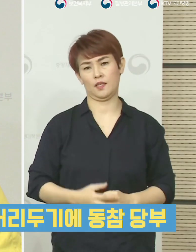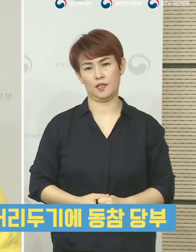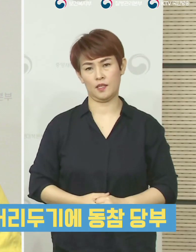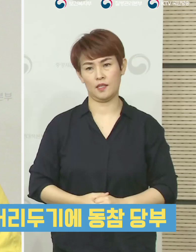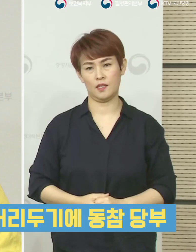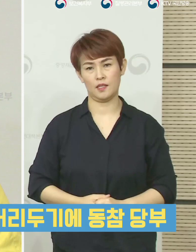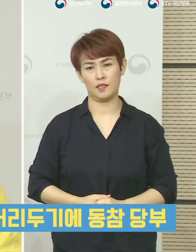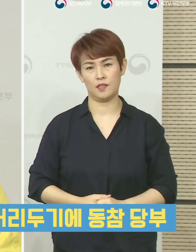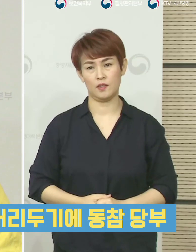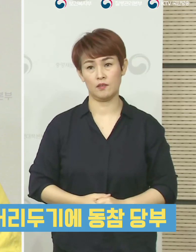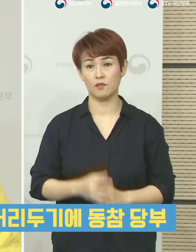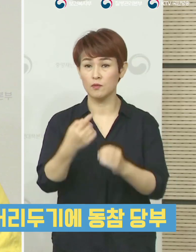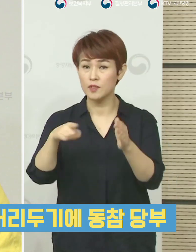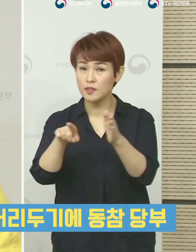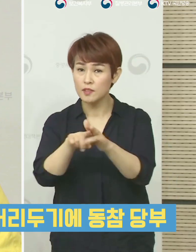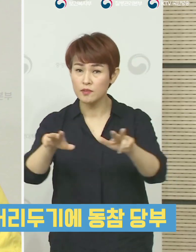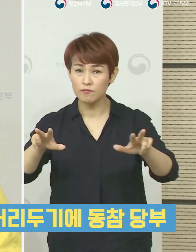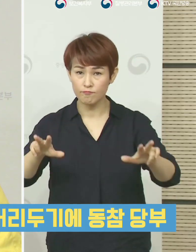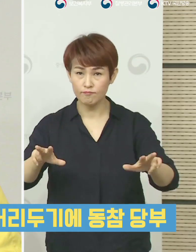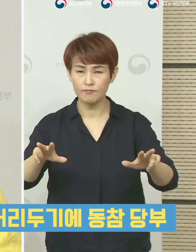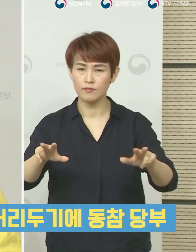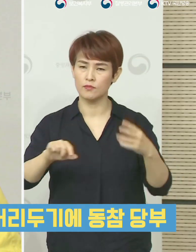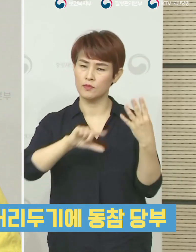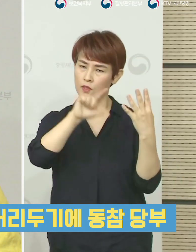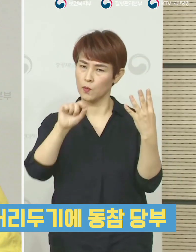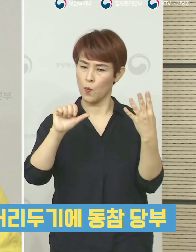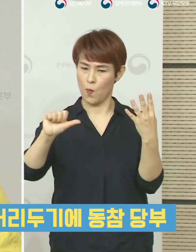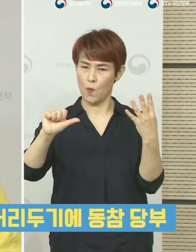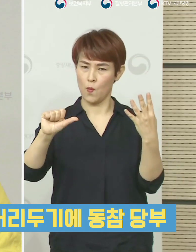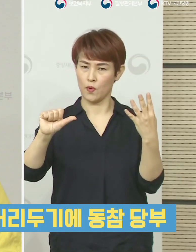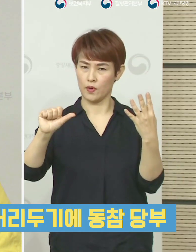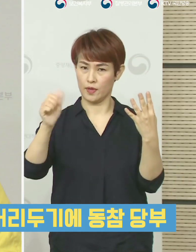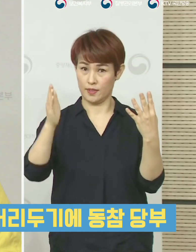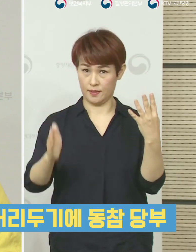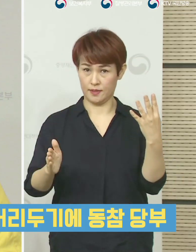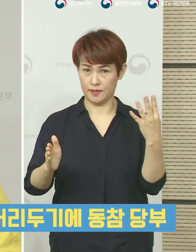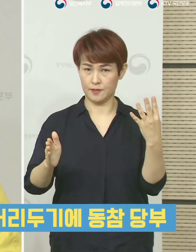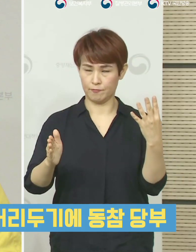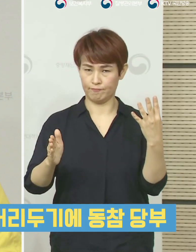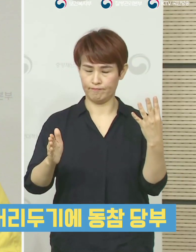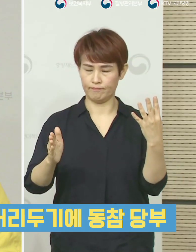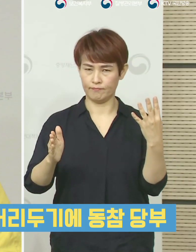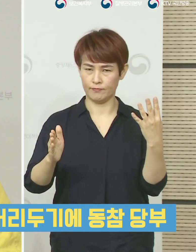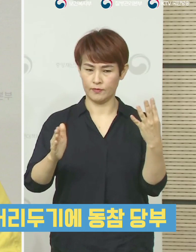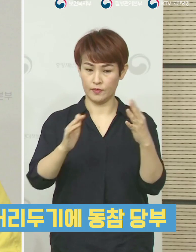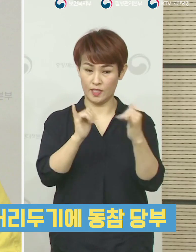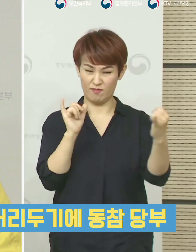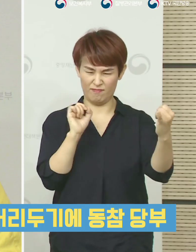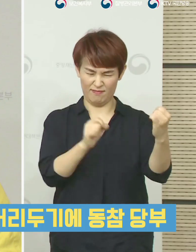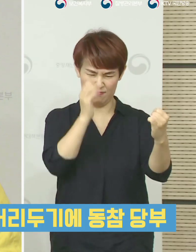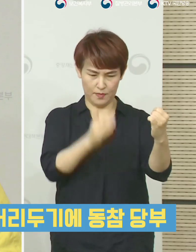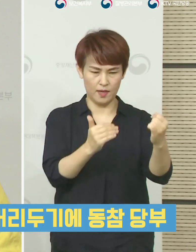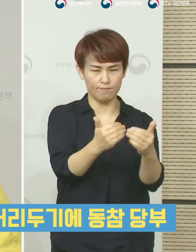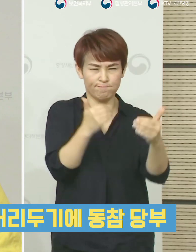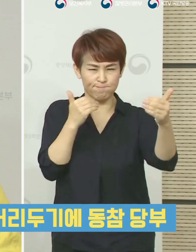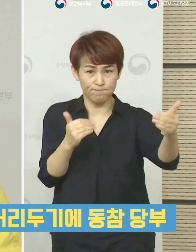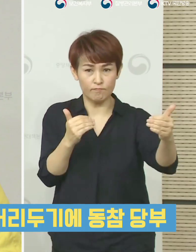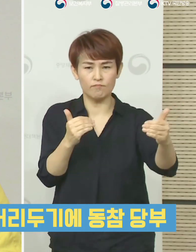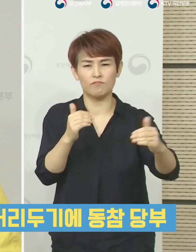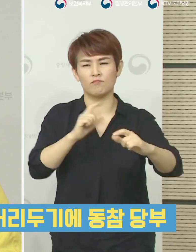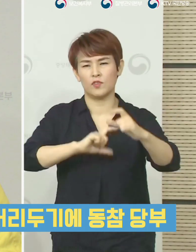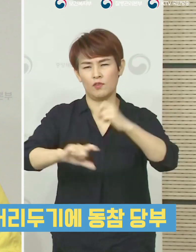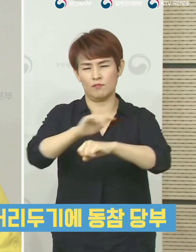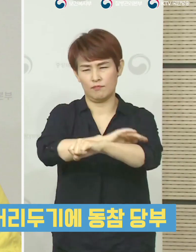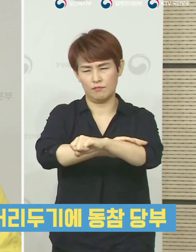그를 위해서 현재 4월 5일까지 이루어지는 강화된 사회적 거리두기에 보다